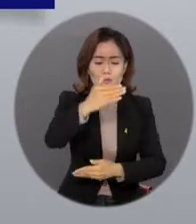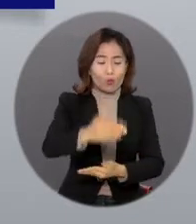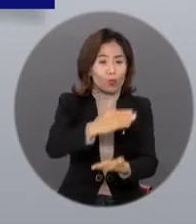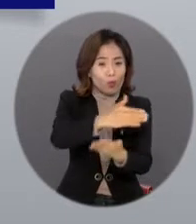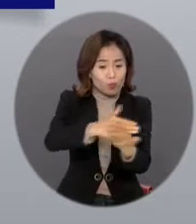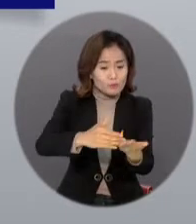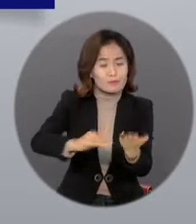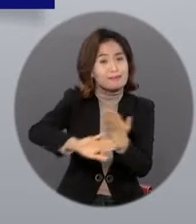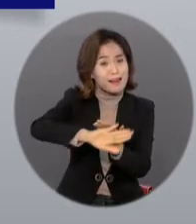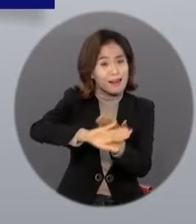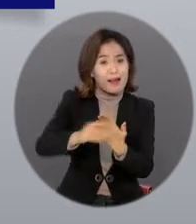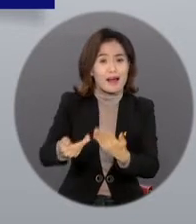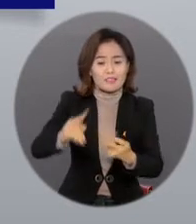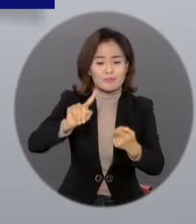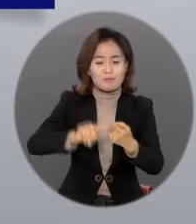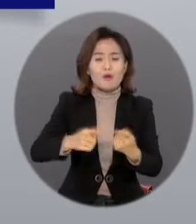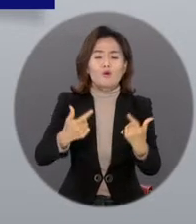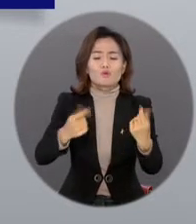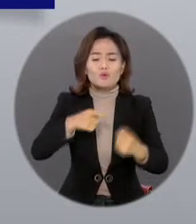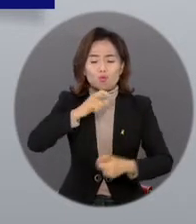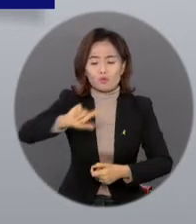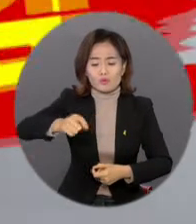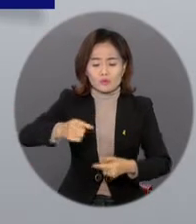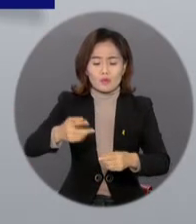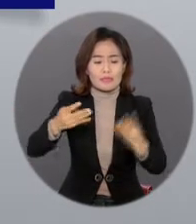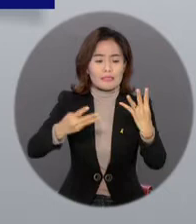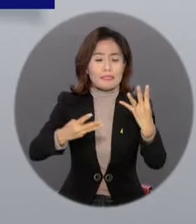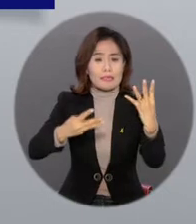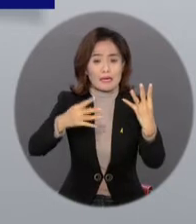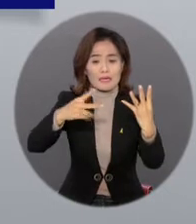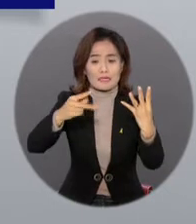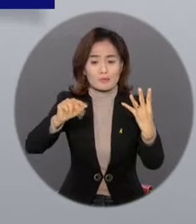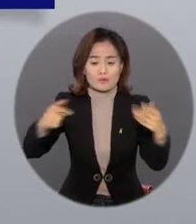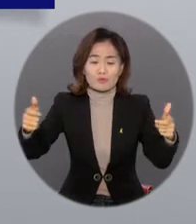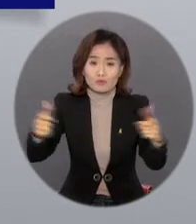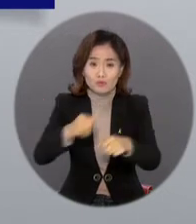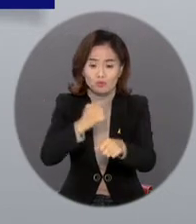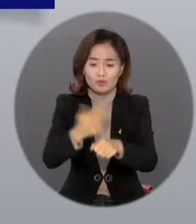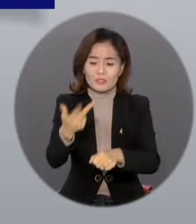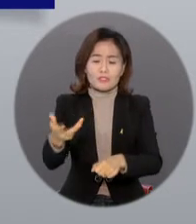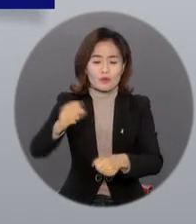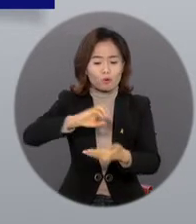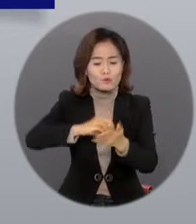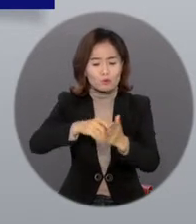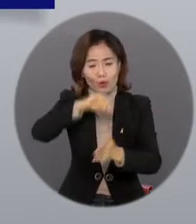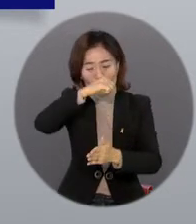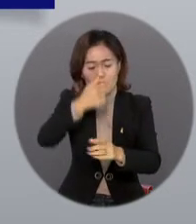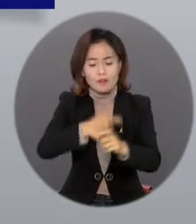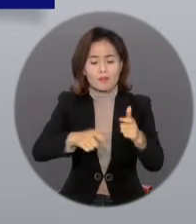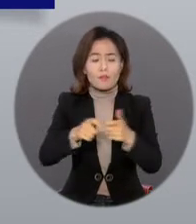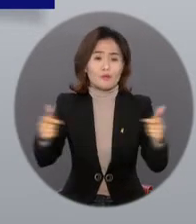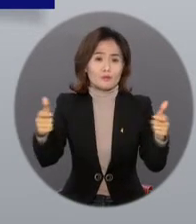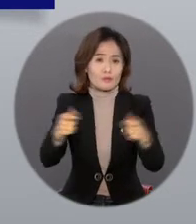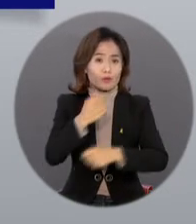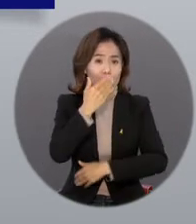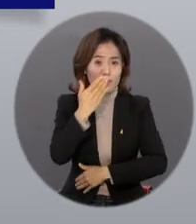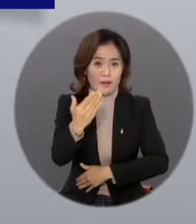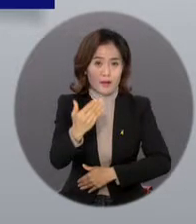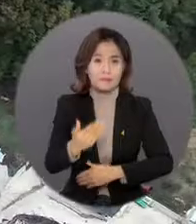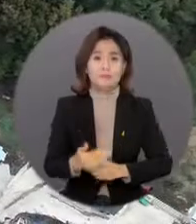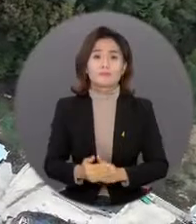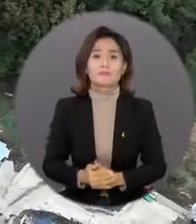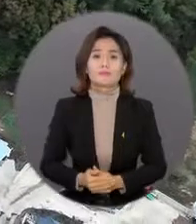다르지만 이 같은 방식으로 상수관로 설치 길이를 4km 이상 줄이고 7억 원가량의 예산도 절감할 수 있기